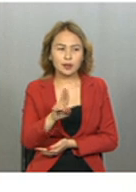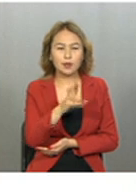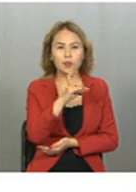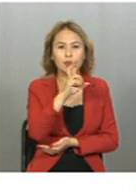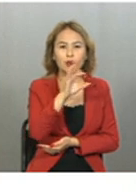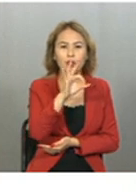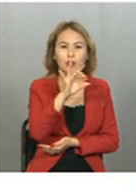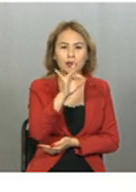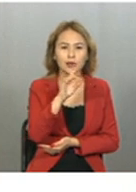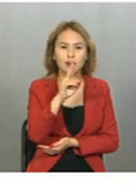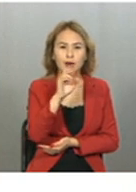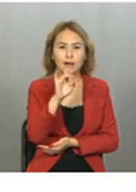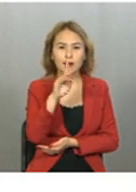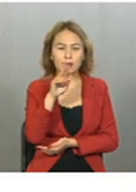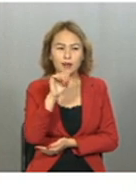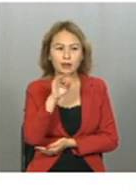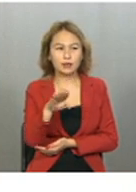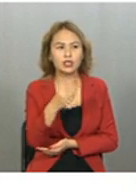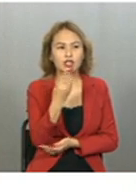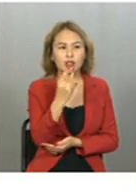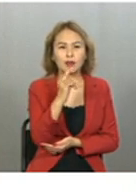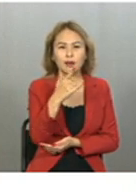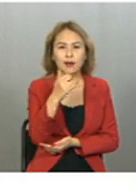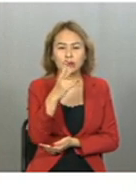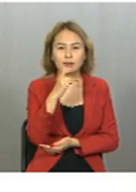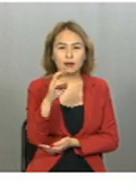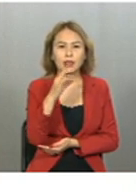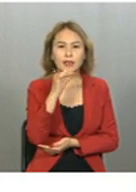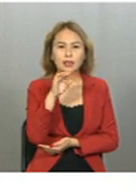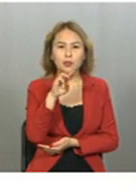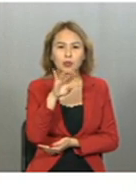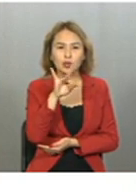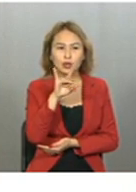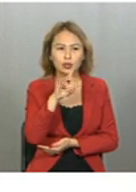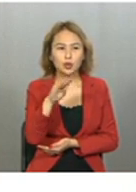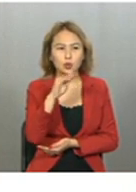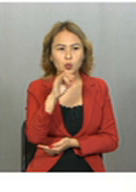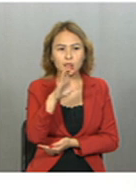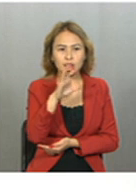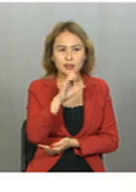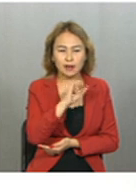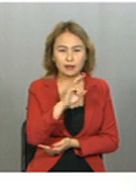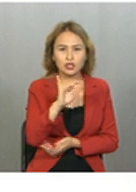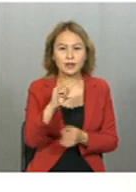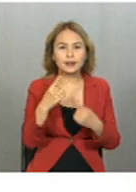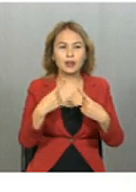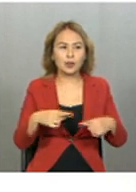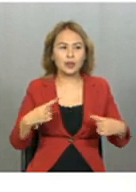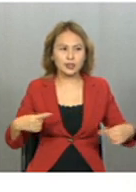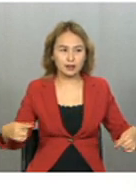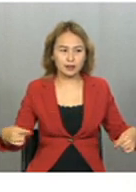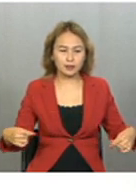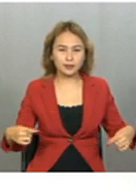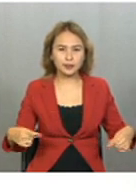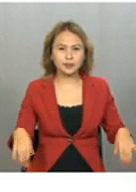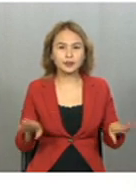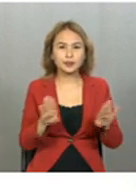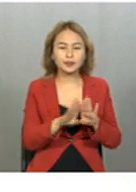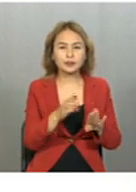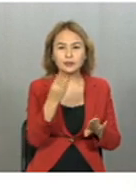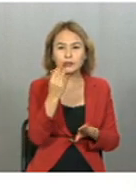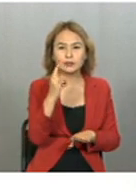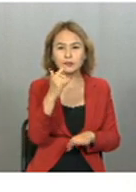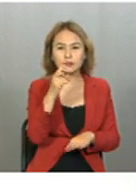бөрғарақат, шырғанақ, итмұрын, жусан және тағы басқалар. Шырғанақтың